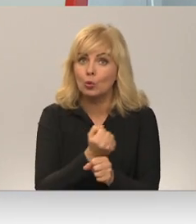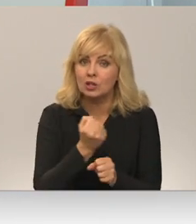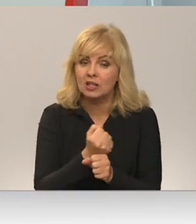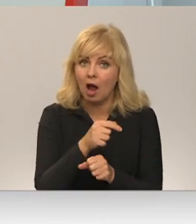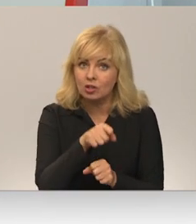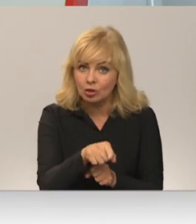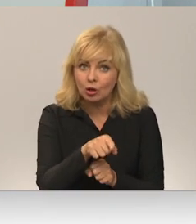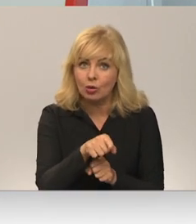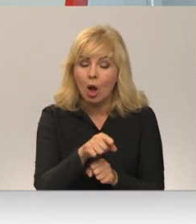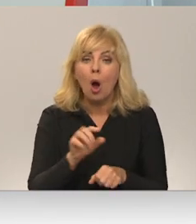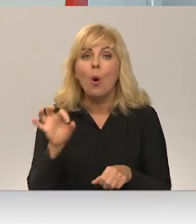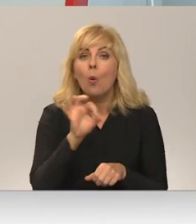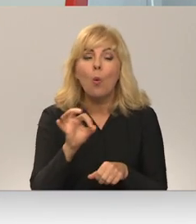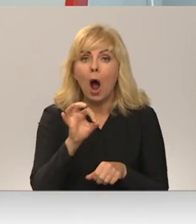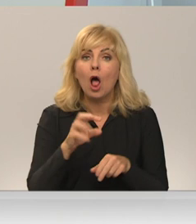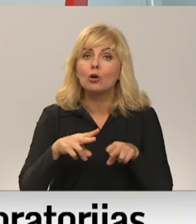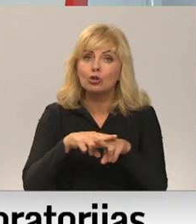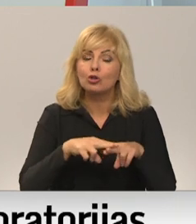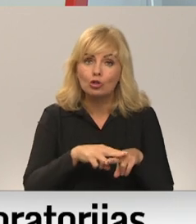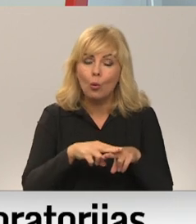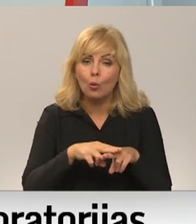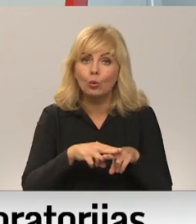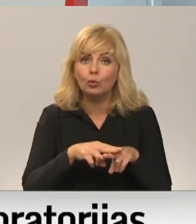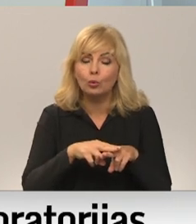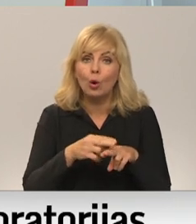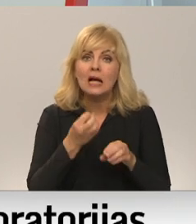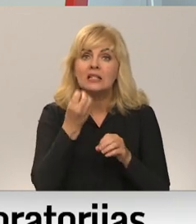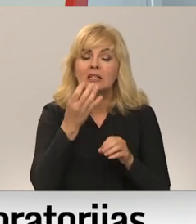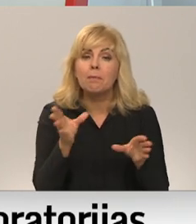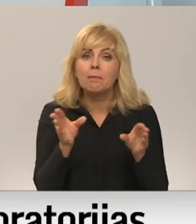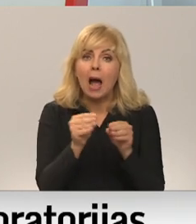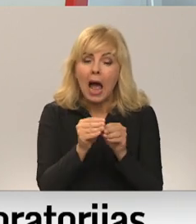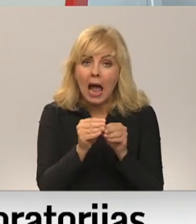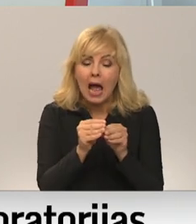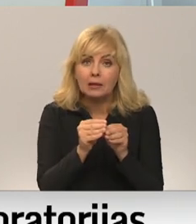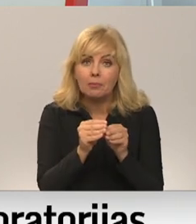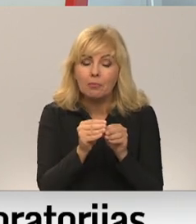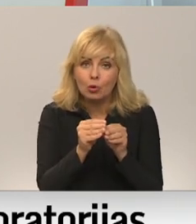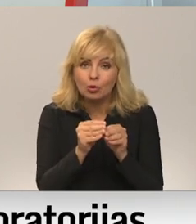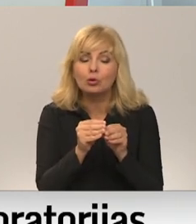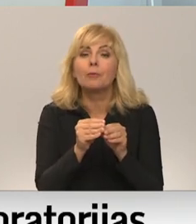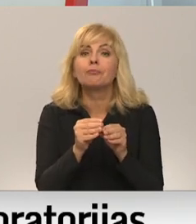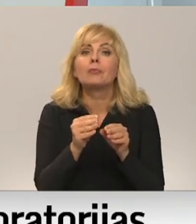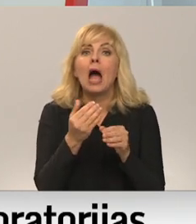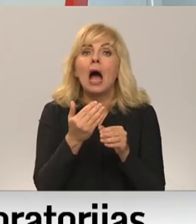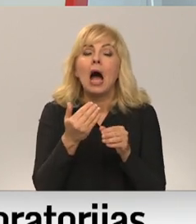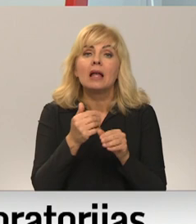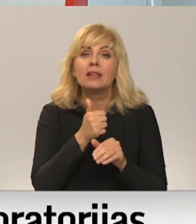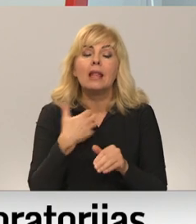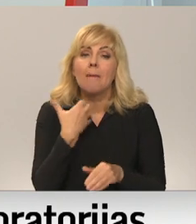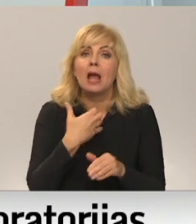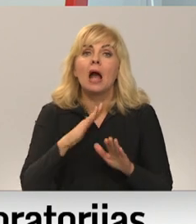nosacīti olšūnas spermu, embrijus, un pēc tam nepieciešamības gadījumā atjaunot šo te